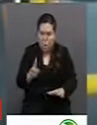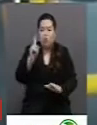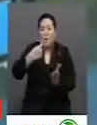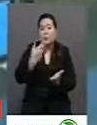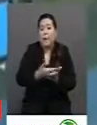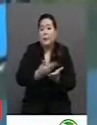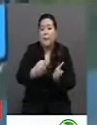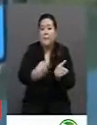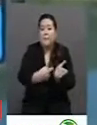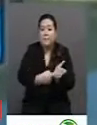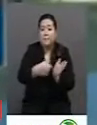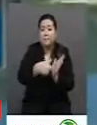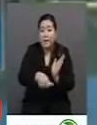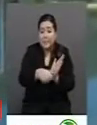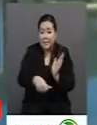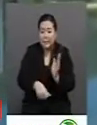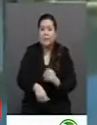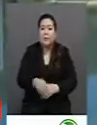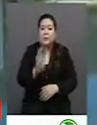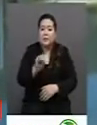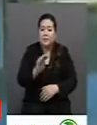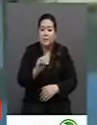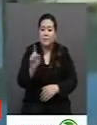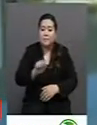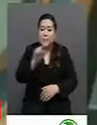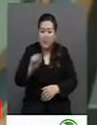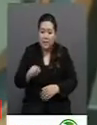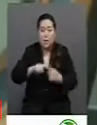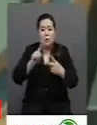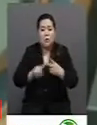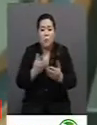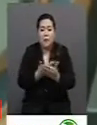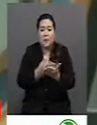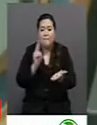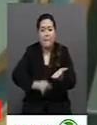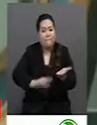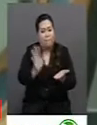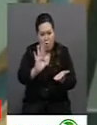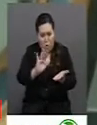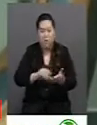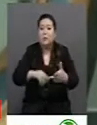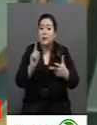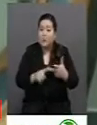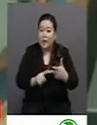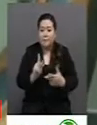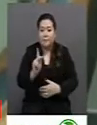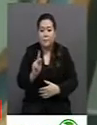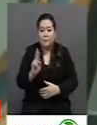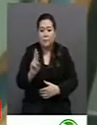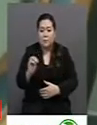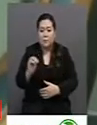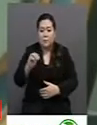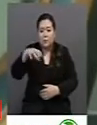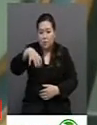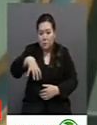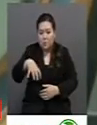ครู่นี้ที่สำคัญก็คือว่าไม่ต้องชำระค่าปรับแล้วนะคะแล้วก็ฝั่งของกรมศุลกากรก็ต้องออกหนังสือรับรองการ